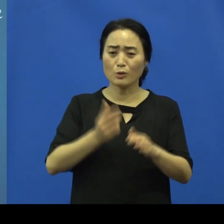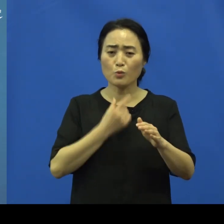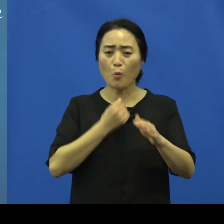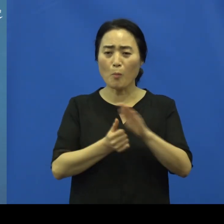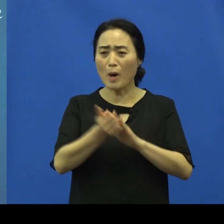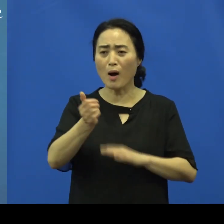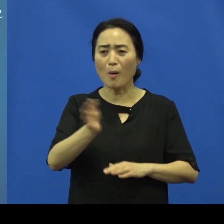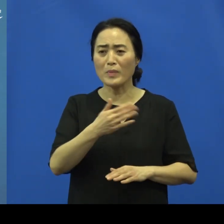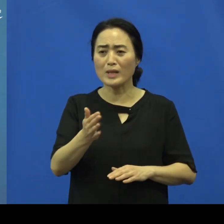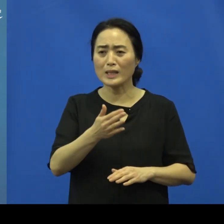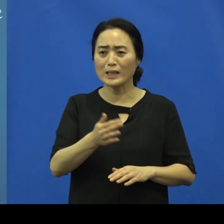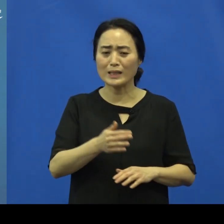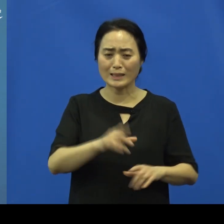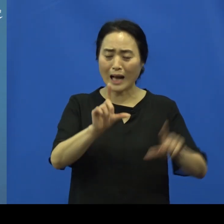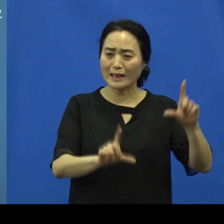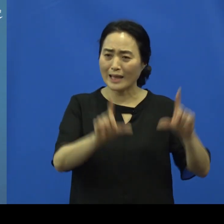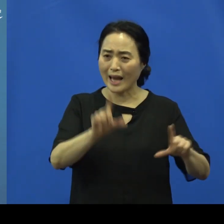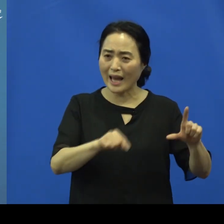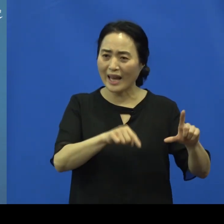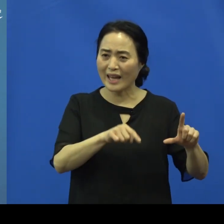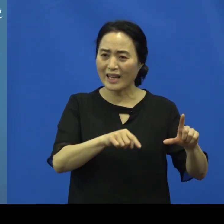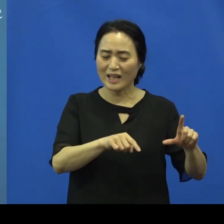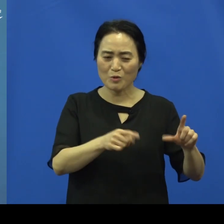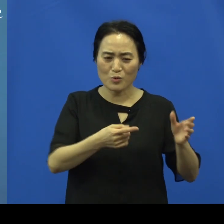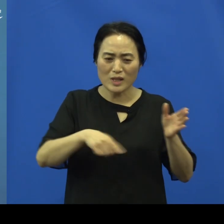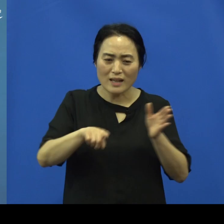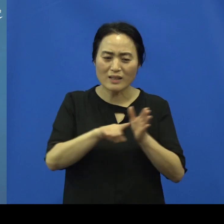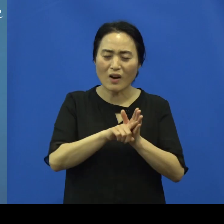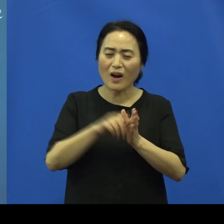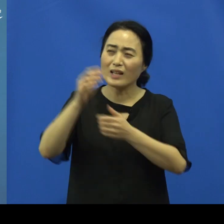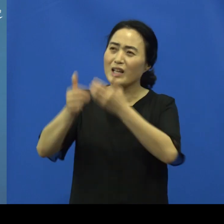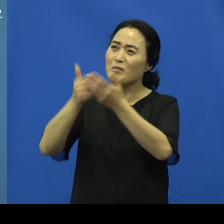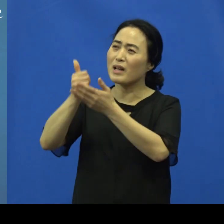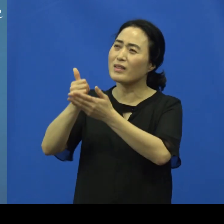없는 상태의 그 아이를 향하여 지금 기도하고 있는 엘리사.